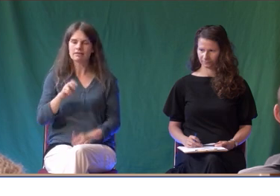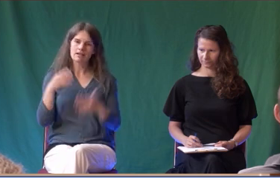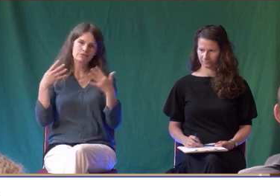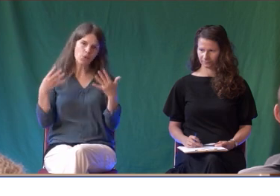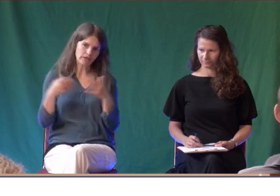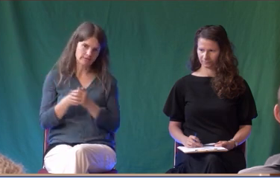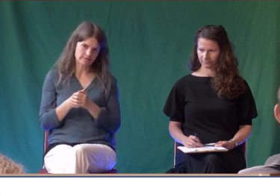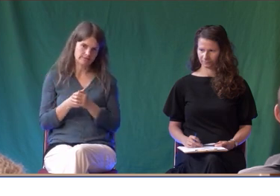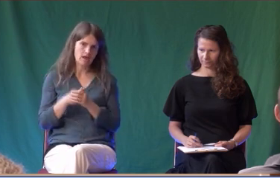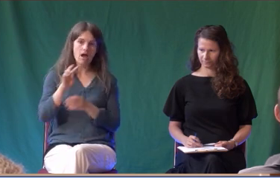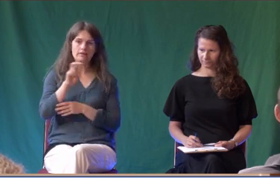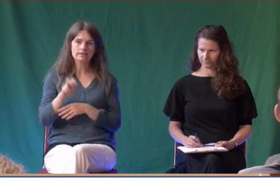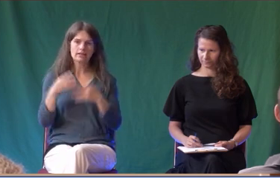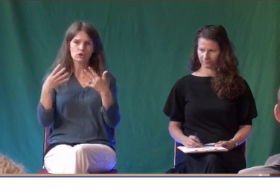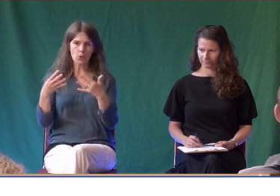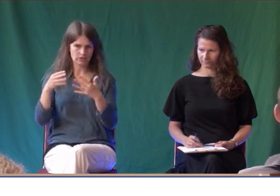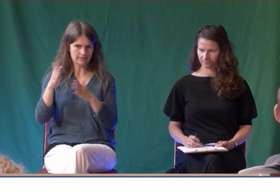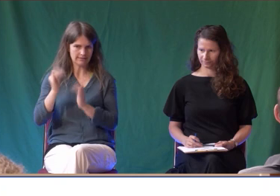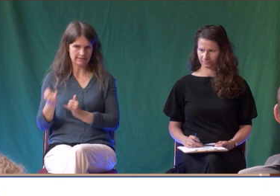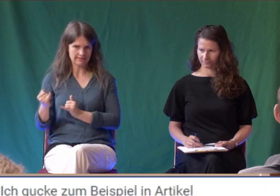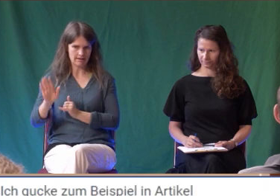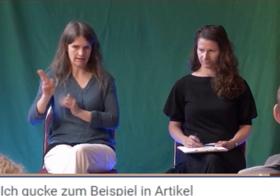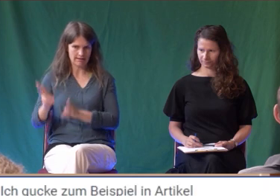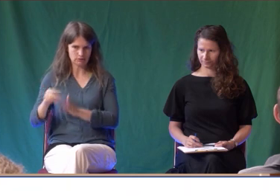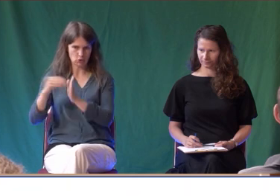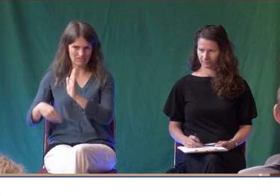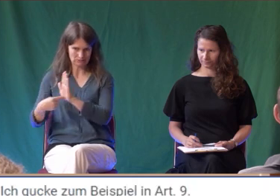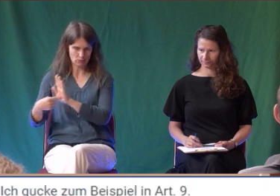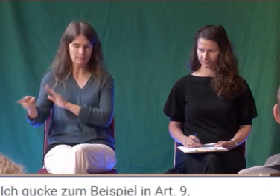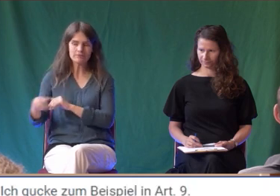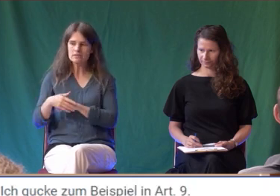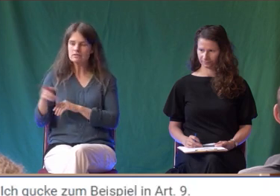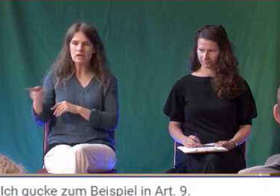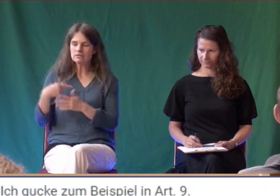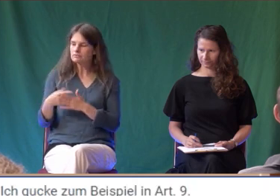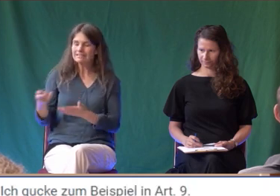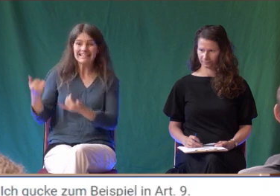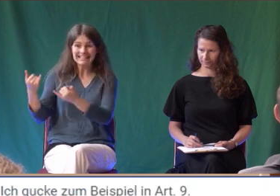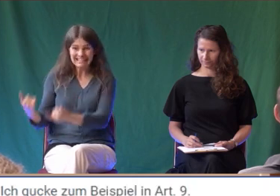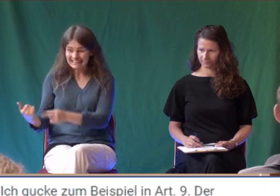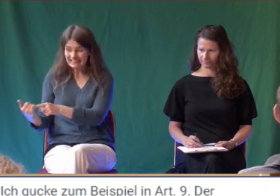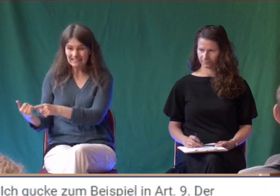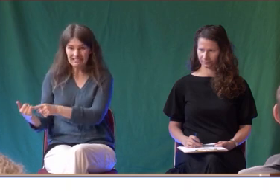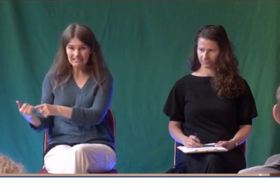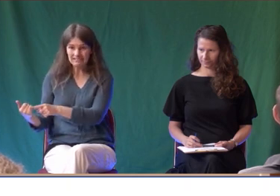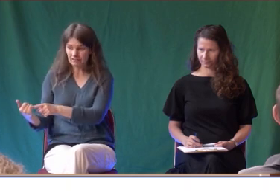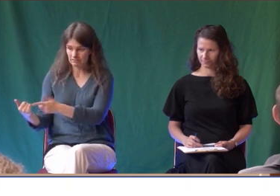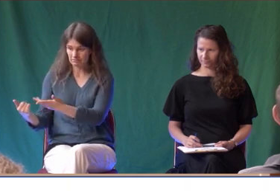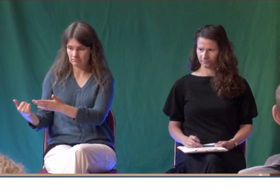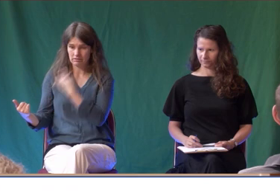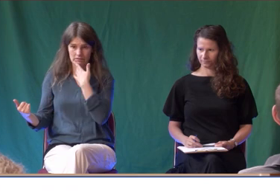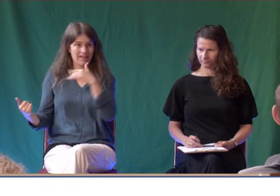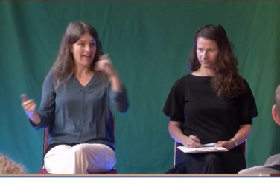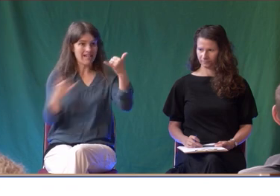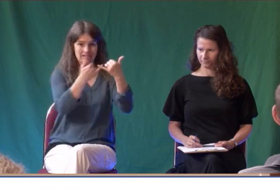der Artikel 9 in der Kinderrechtskonvention sagt dass ein Kind nicht gegen den Willen seiner Eltern von diesen getrennt